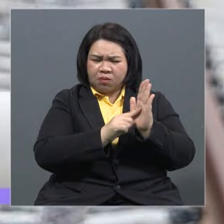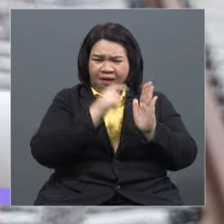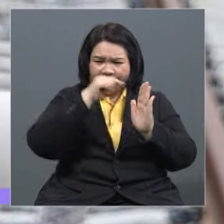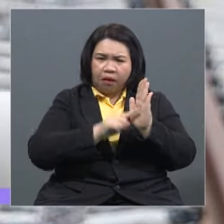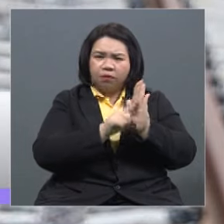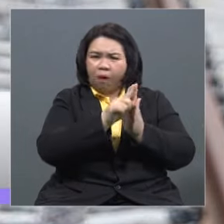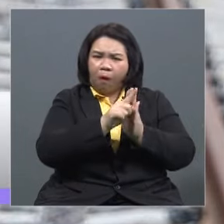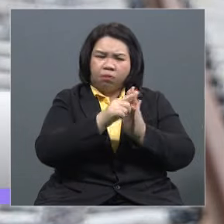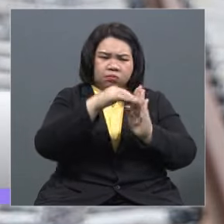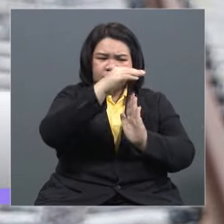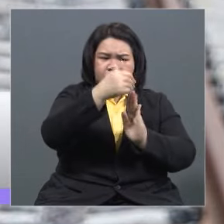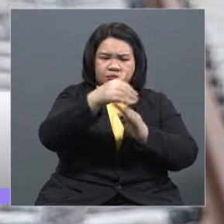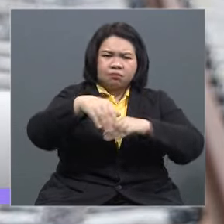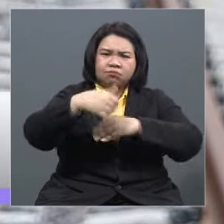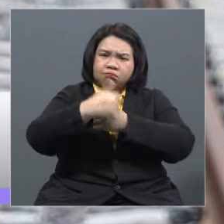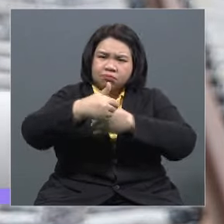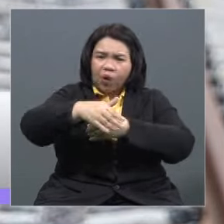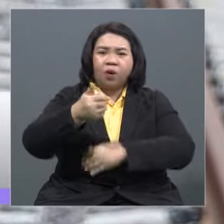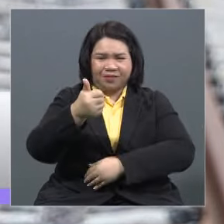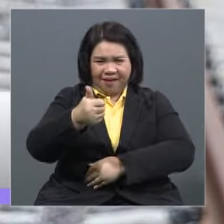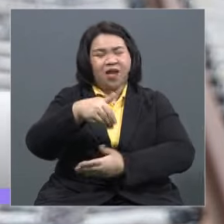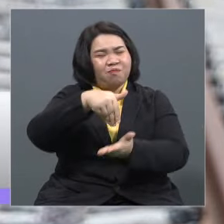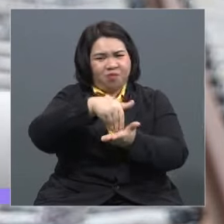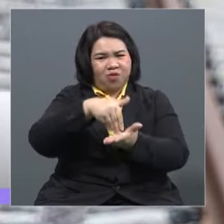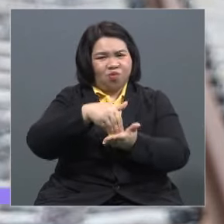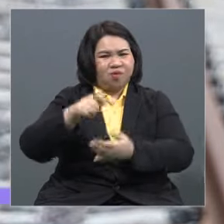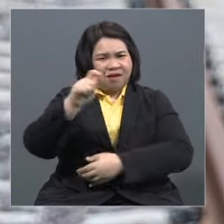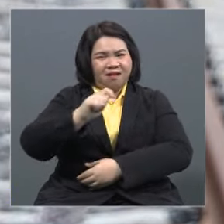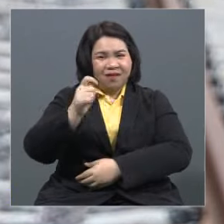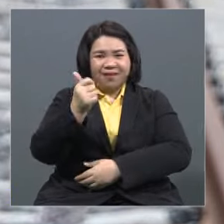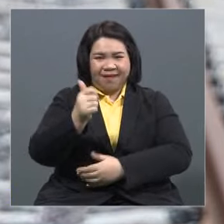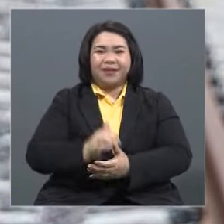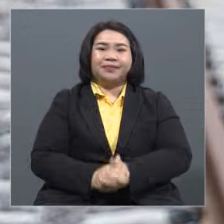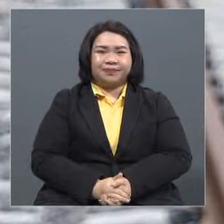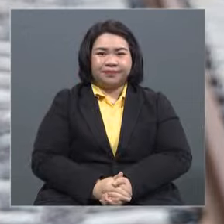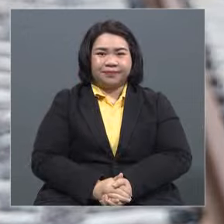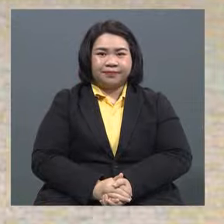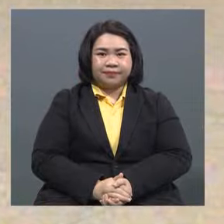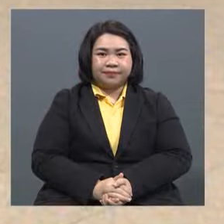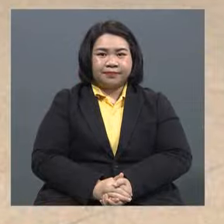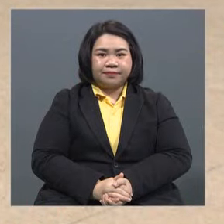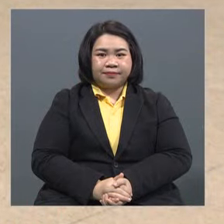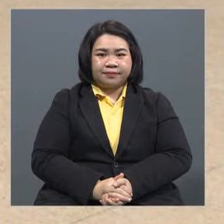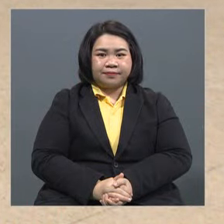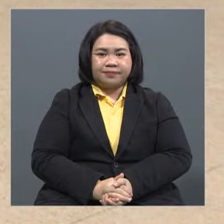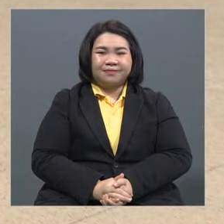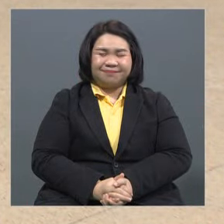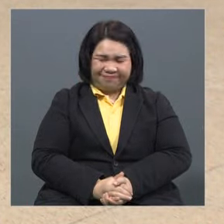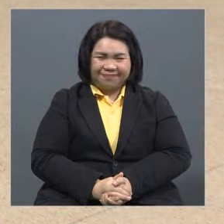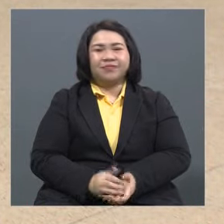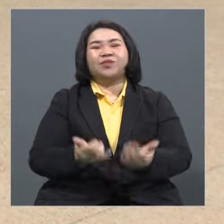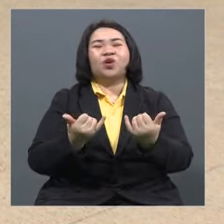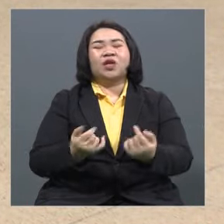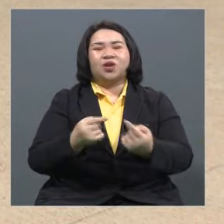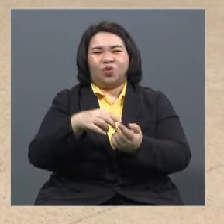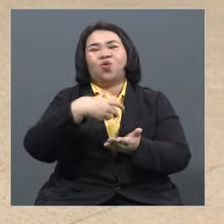บ้านทำให้ไทยนั้นกลายเป็นโลจิสติกฮัของภูมิภาคนี้อีกด้วยล่ะค่ะและนี่ก็คือ